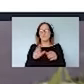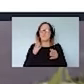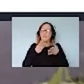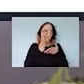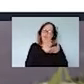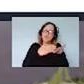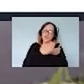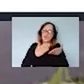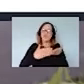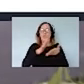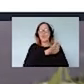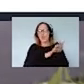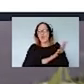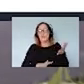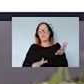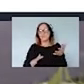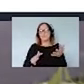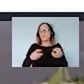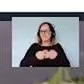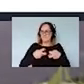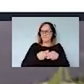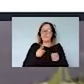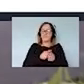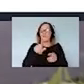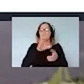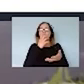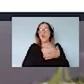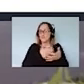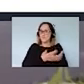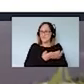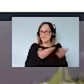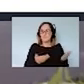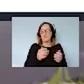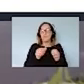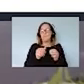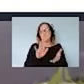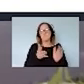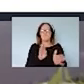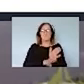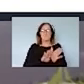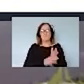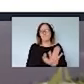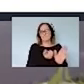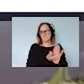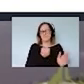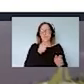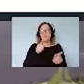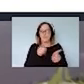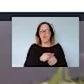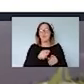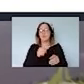elementami i takimi treściami w sieci, które nie tylko są dla mnie do wykorzystania w taki bierny sposób, one są też